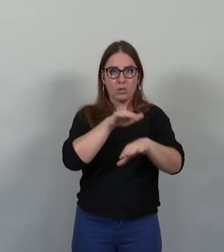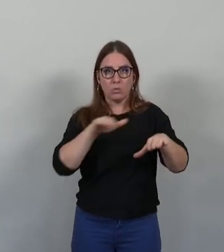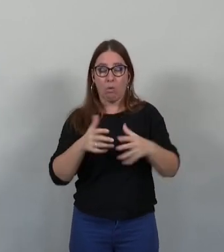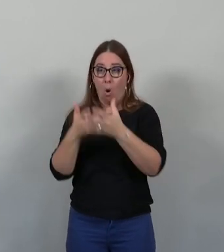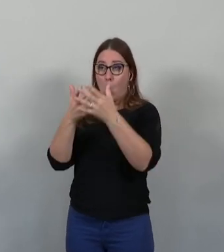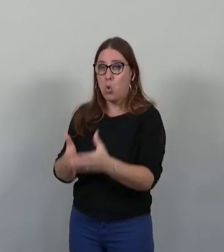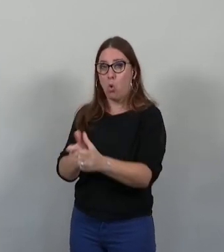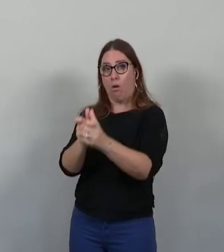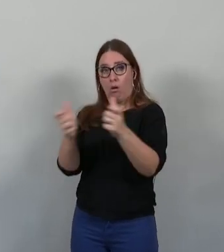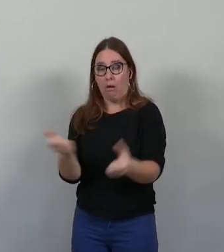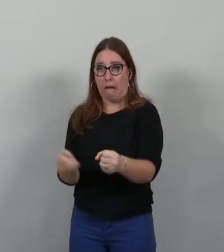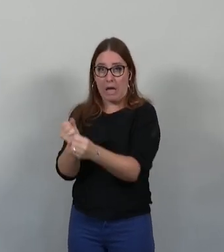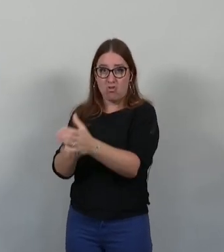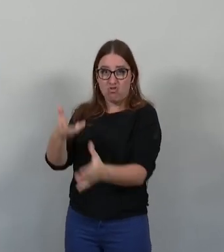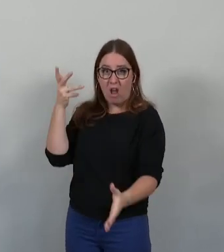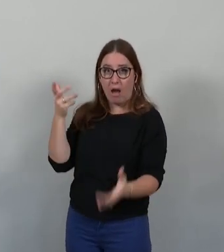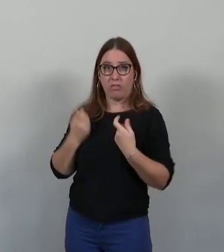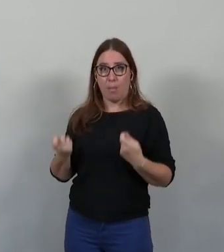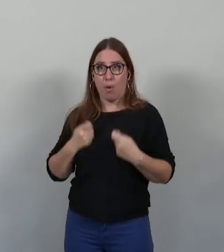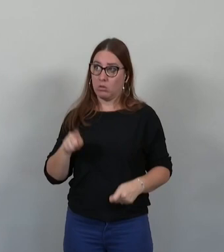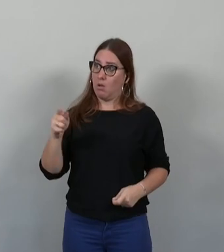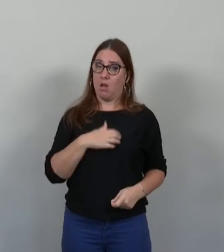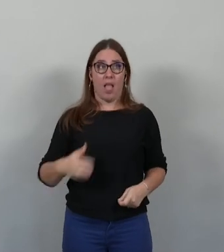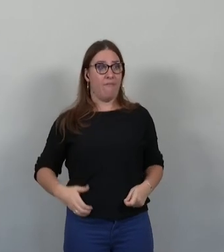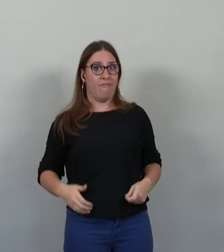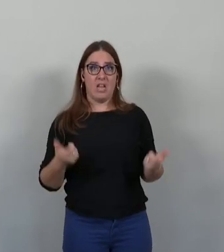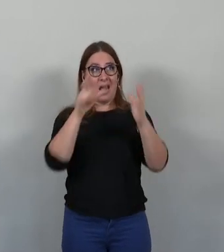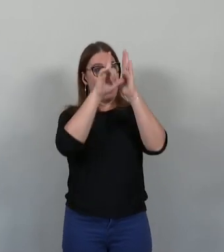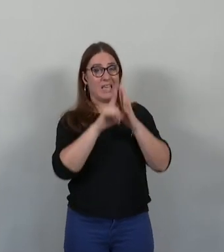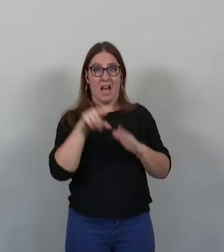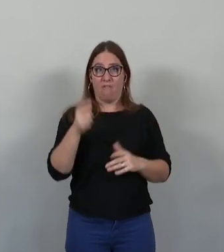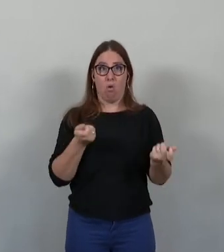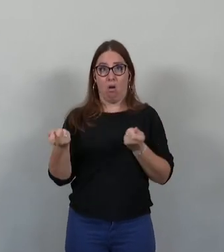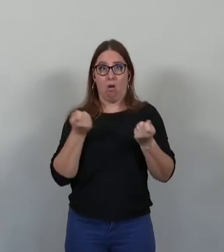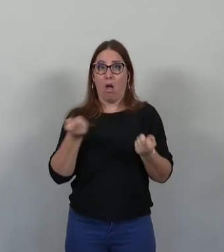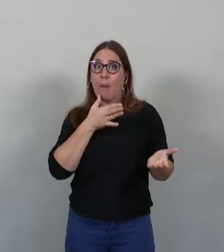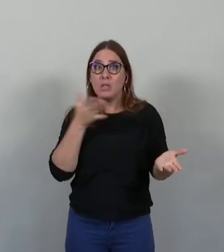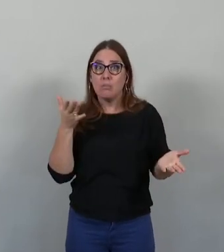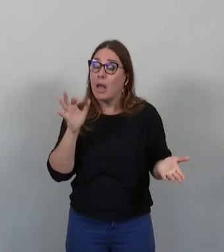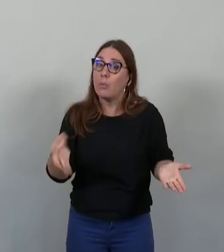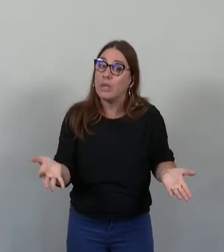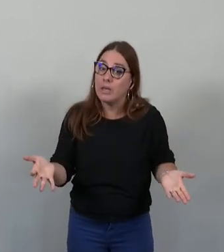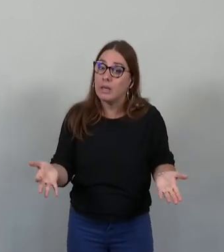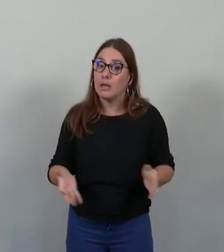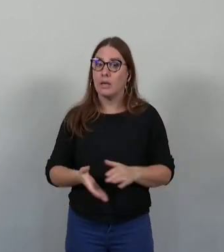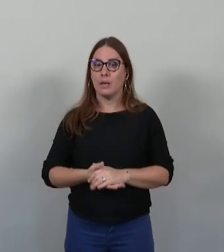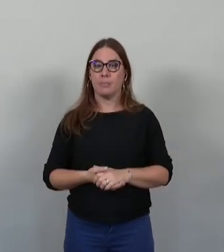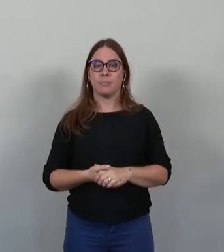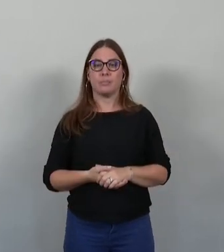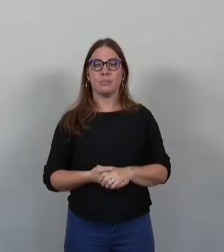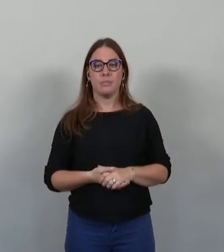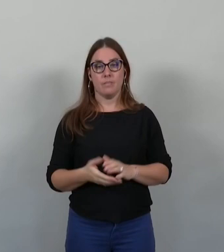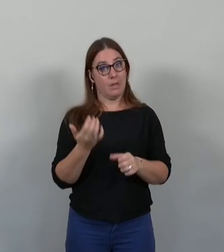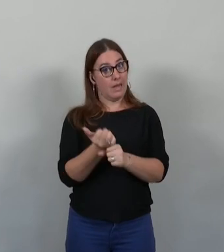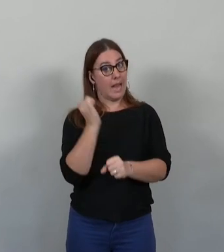coûteusees dans une ville qui ne sait plus faire face à ses obligations légales et oui c'était le cas